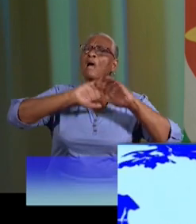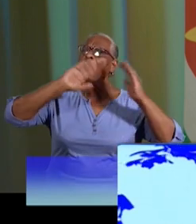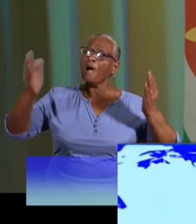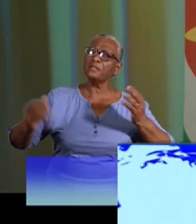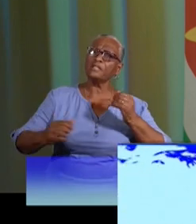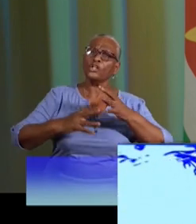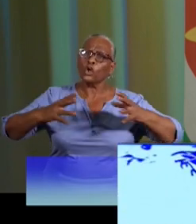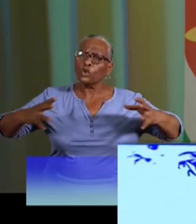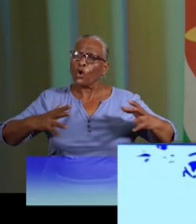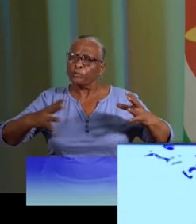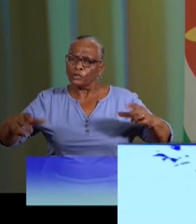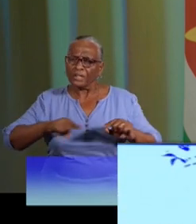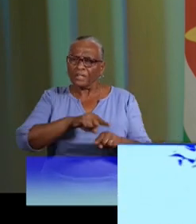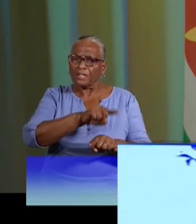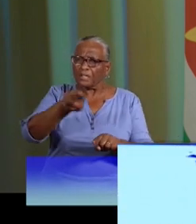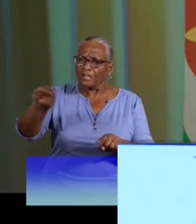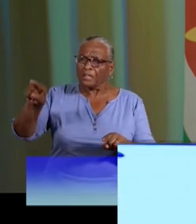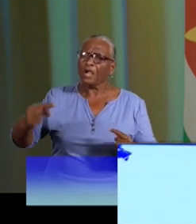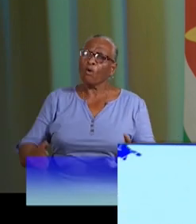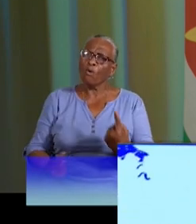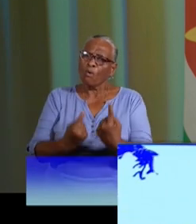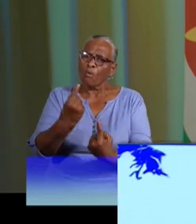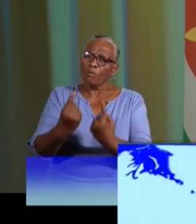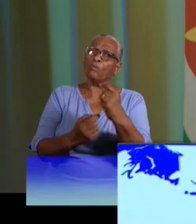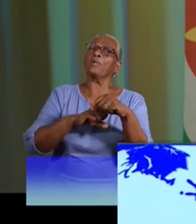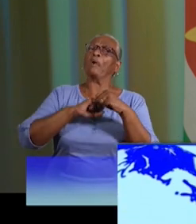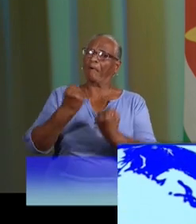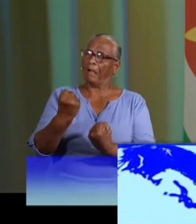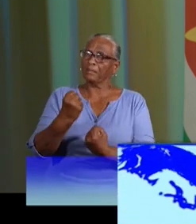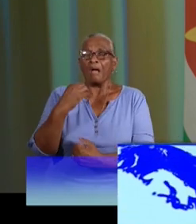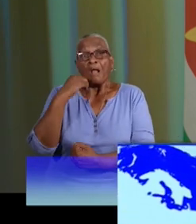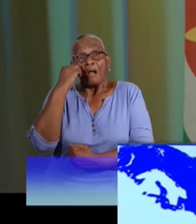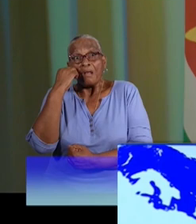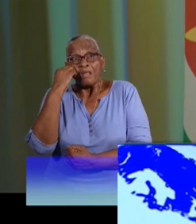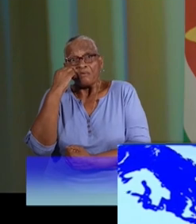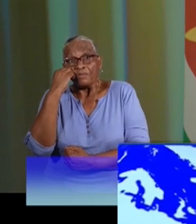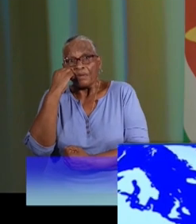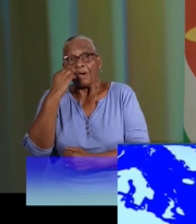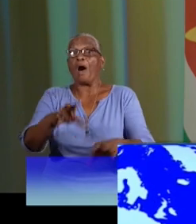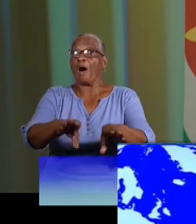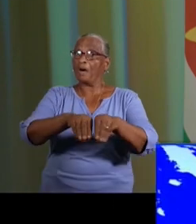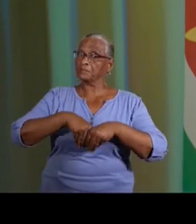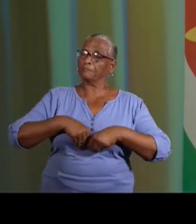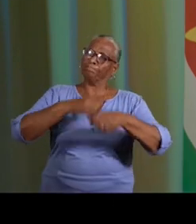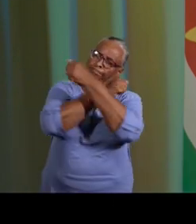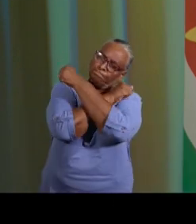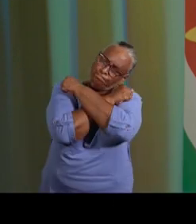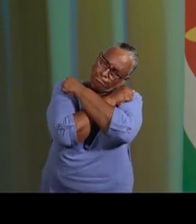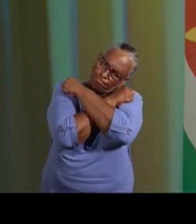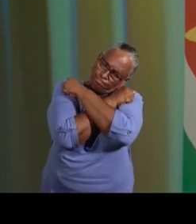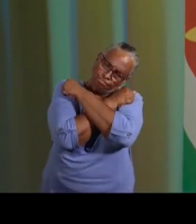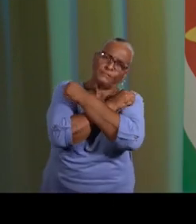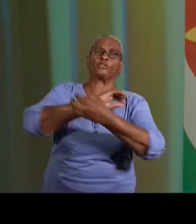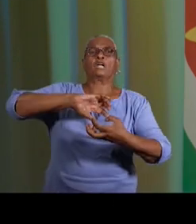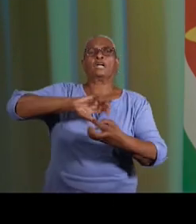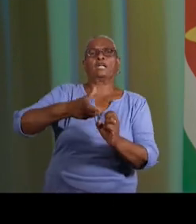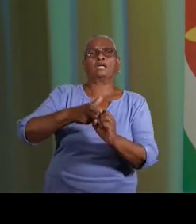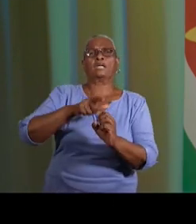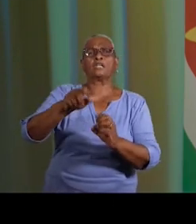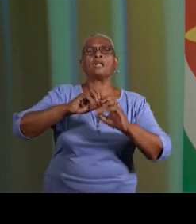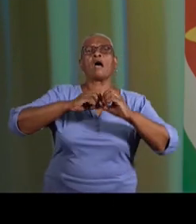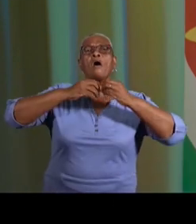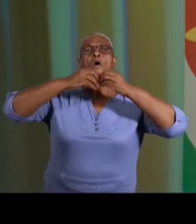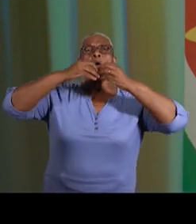dat er altijd ruimte is om te groeien. Door liefde en acceptatie te omarmen,